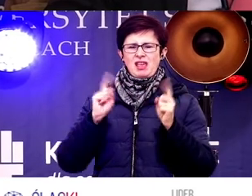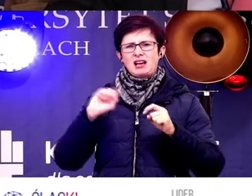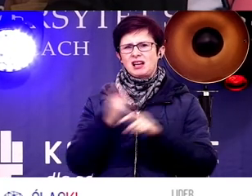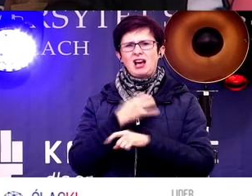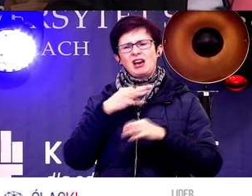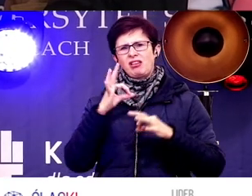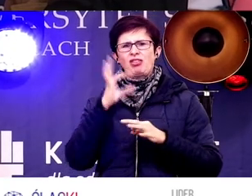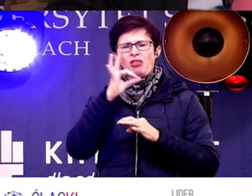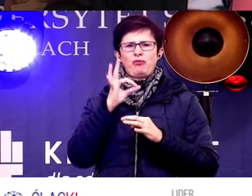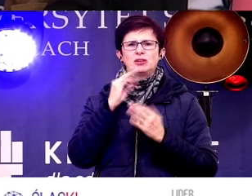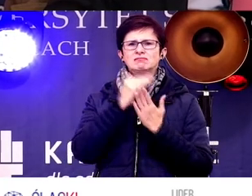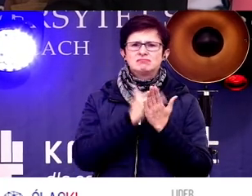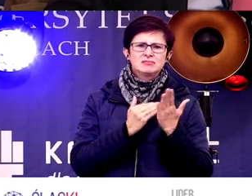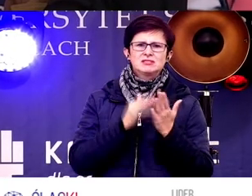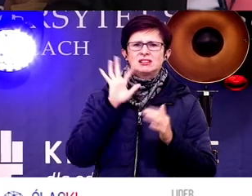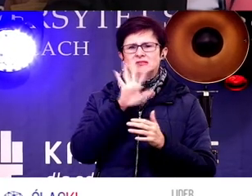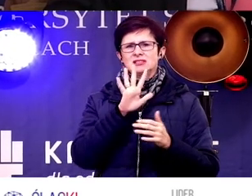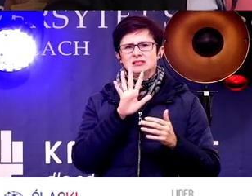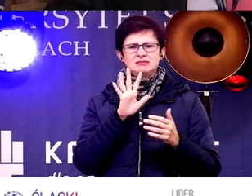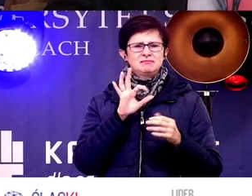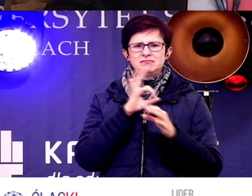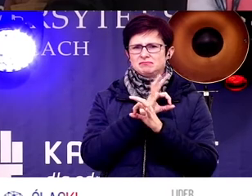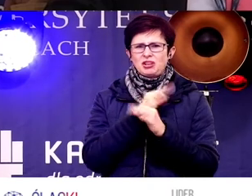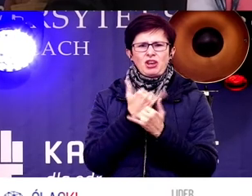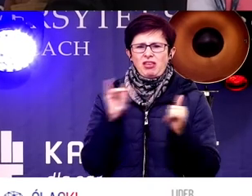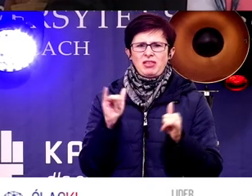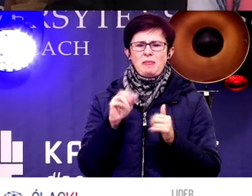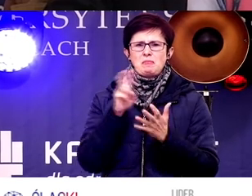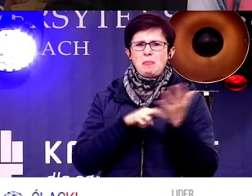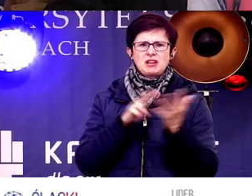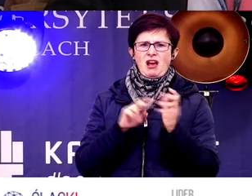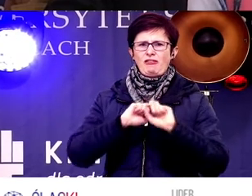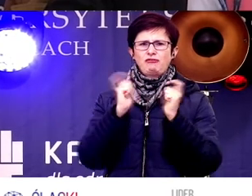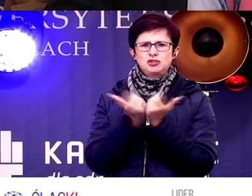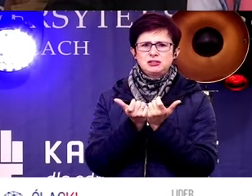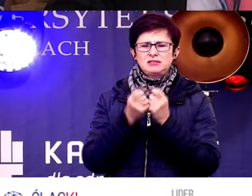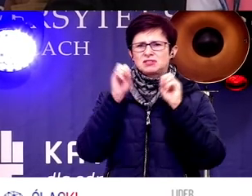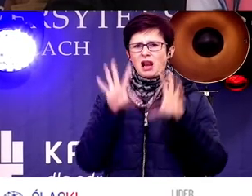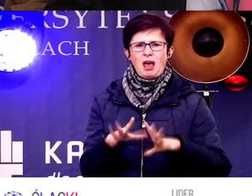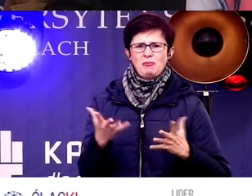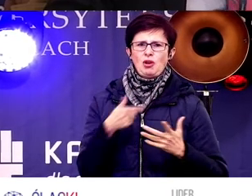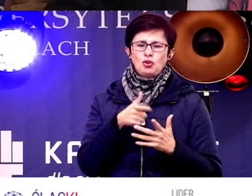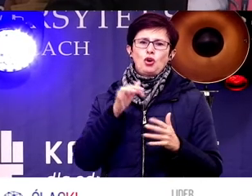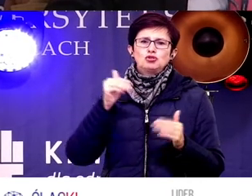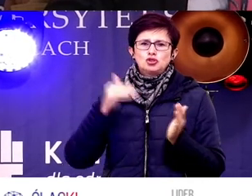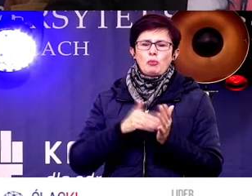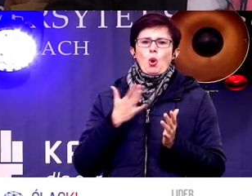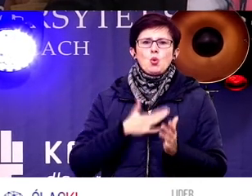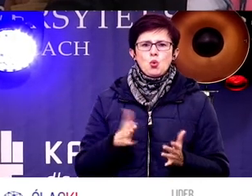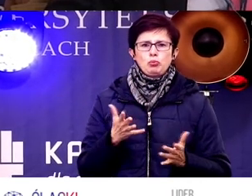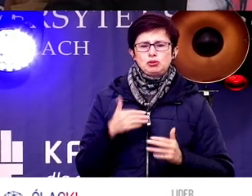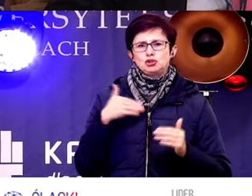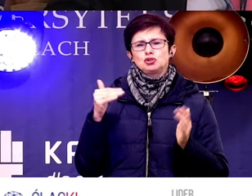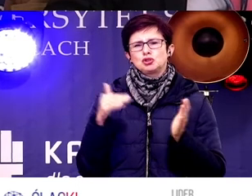ustrój społeczno-polityczny, deficyt w zasadzie wszystkich towarów, więc naprawdę to trzeba lubić i trzeba